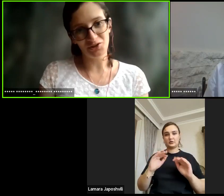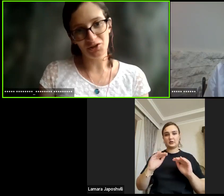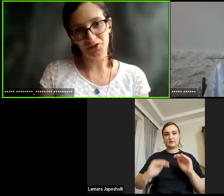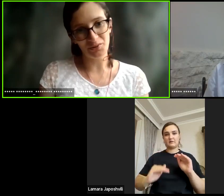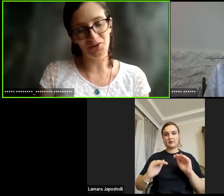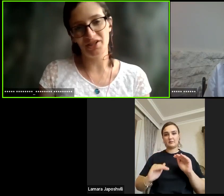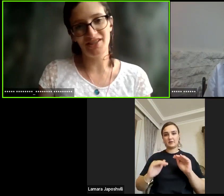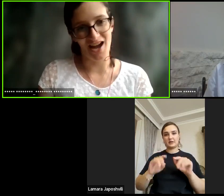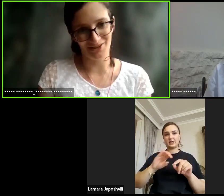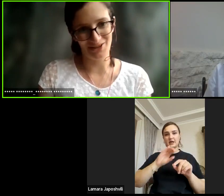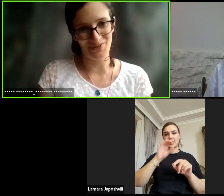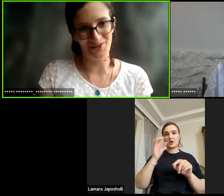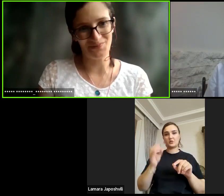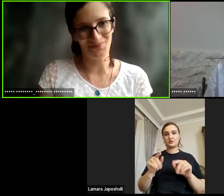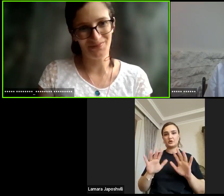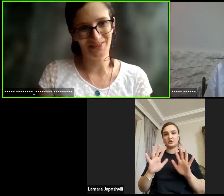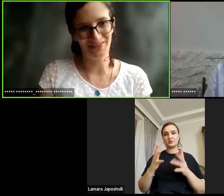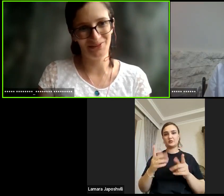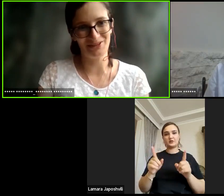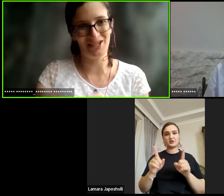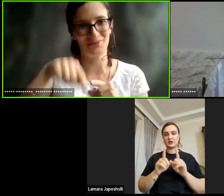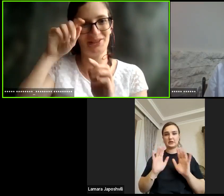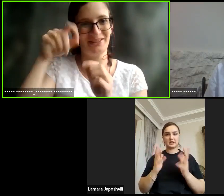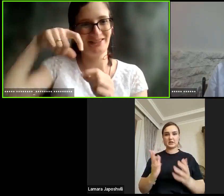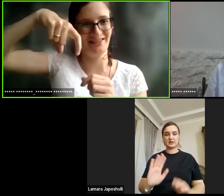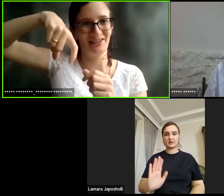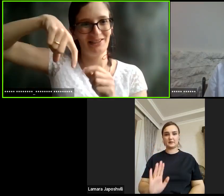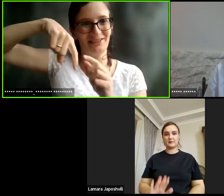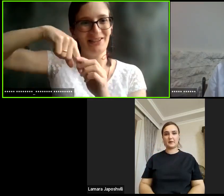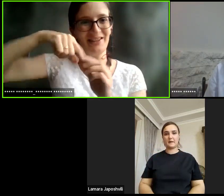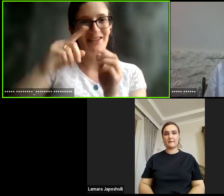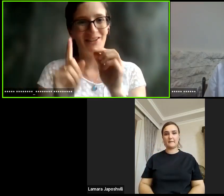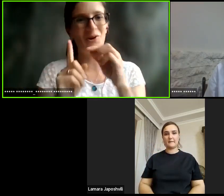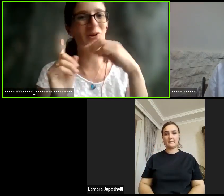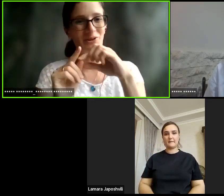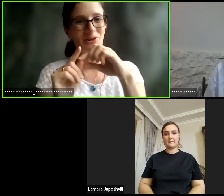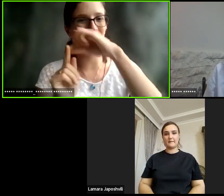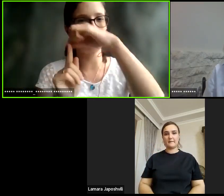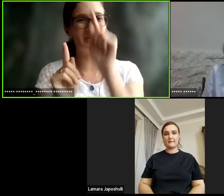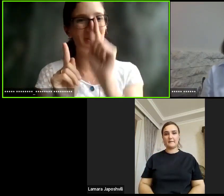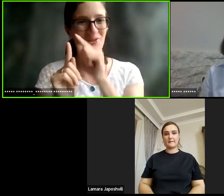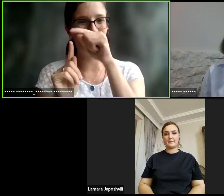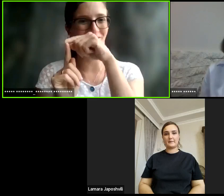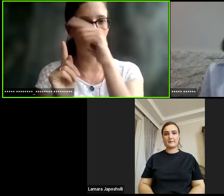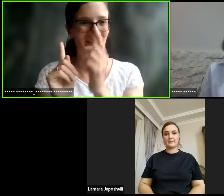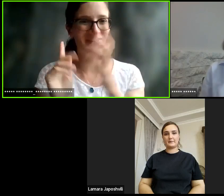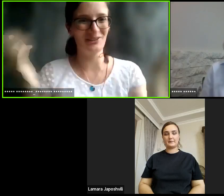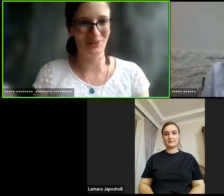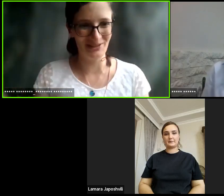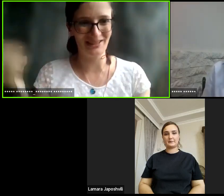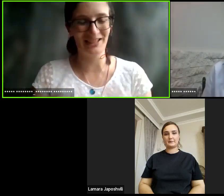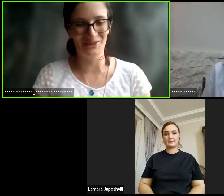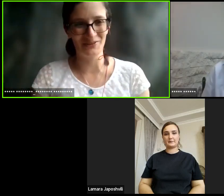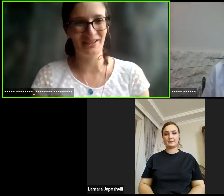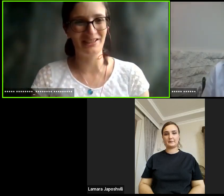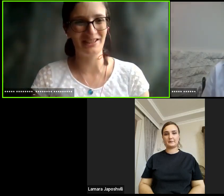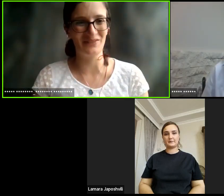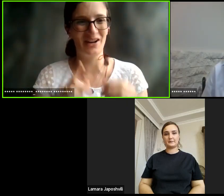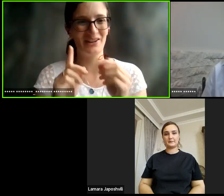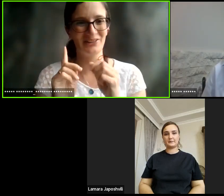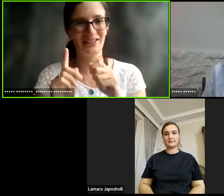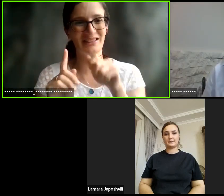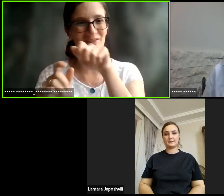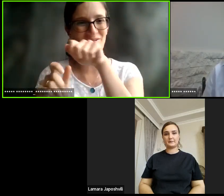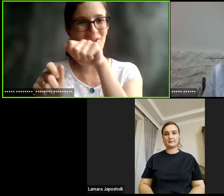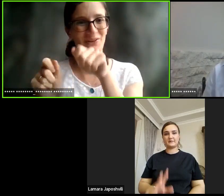კაუჩიანი ხელჯოხის შემთხვევაში ესე არ ხდება. წარმოიდგინეთ, მაგალითად, ქოლგა რო წარმოიდგინოთ, კაუჩიანი ქოლგა მარტივად ვისაც ხელჯოხებთან